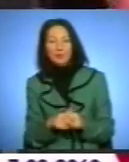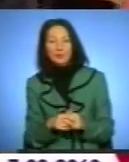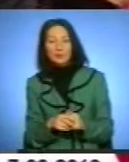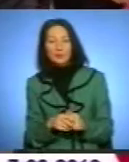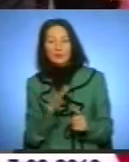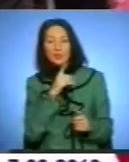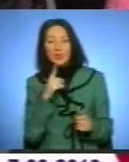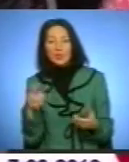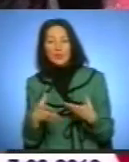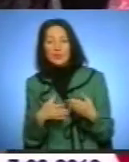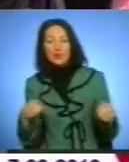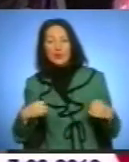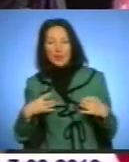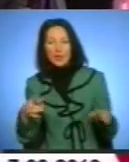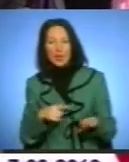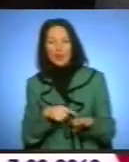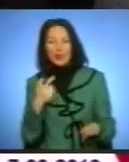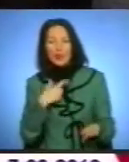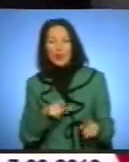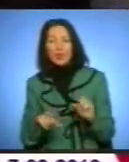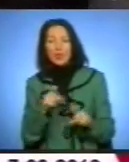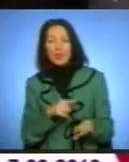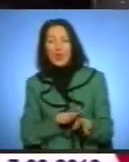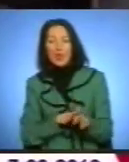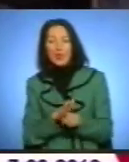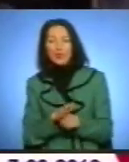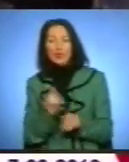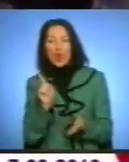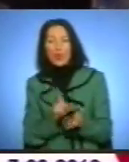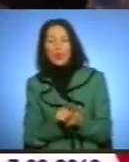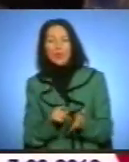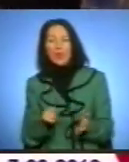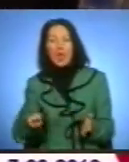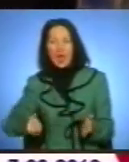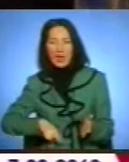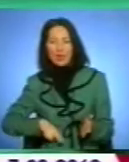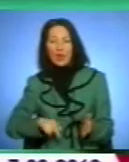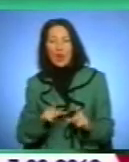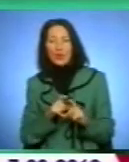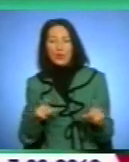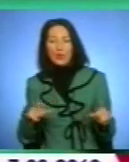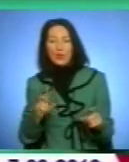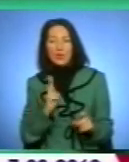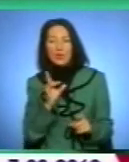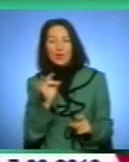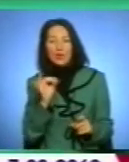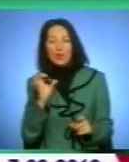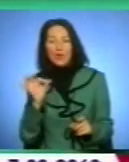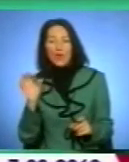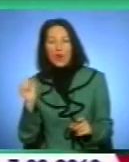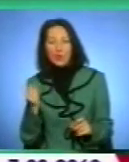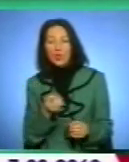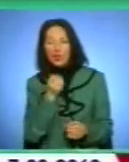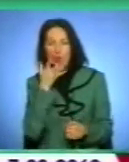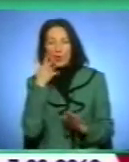час весняного святкування відчув себе студентом і виконуючий обов'язки ректора університету Андрій Крисоватий. Він добре розуміє сучасну